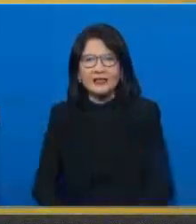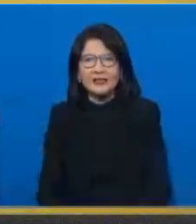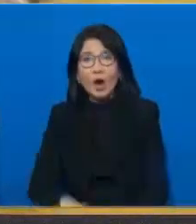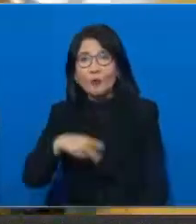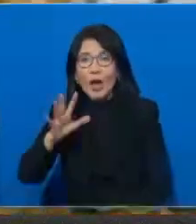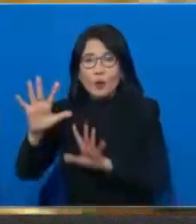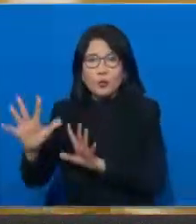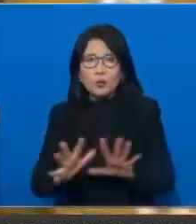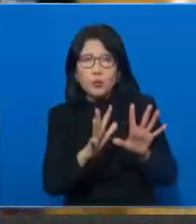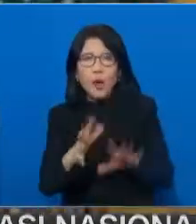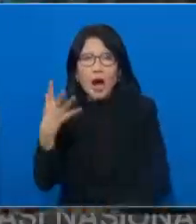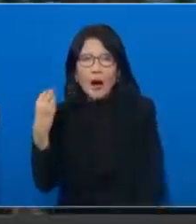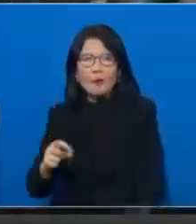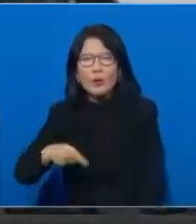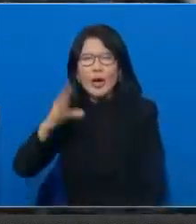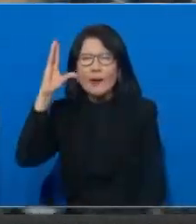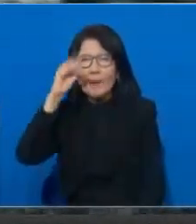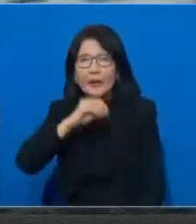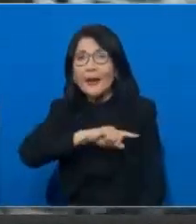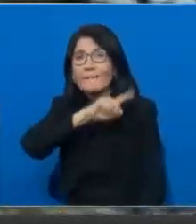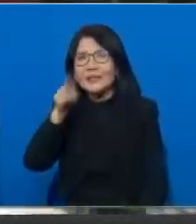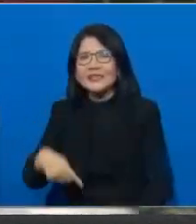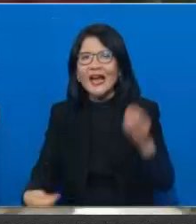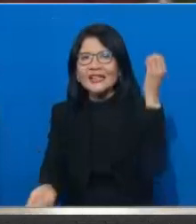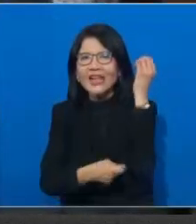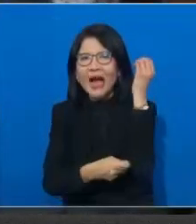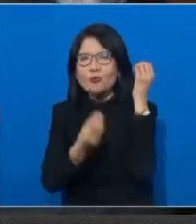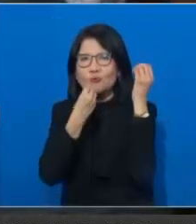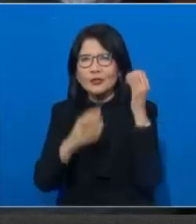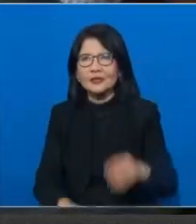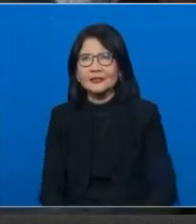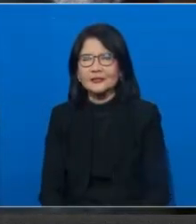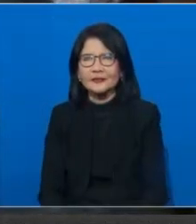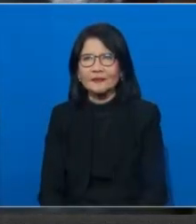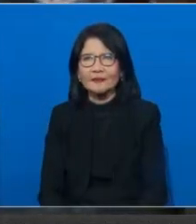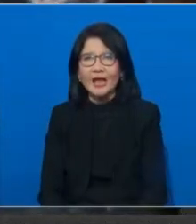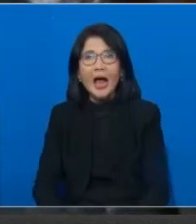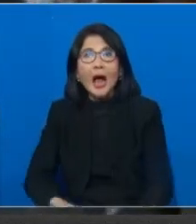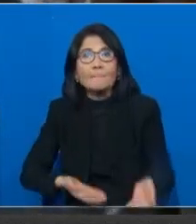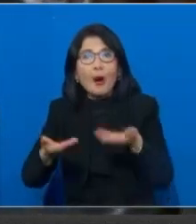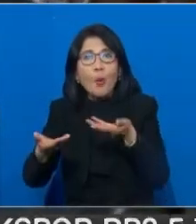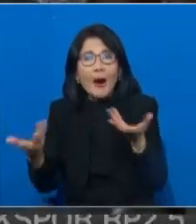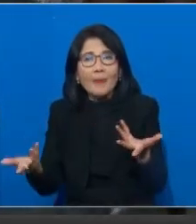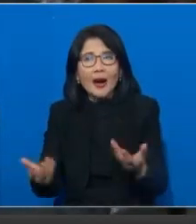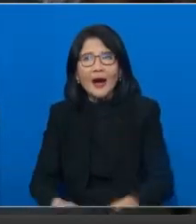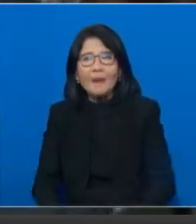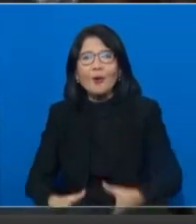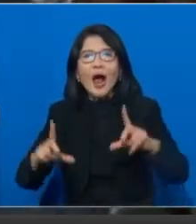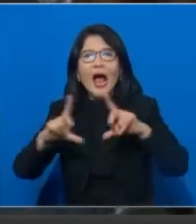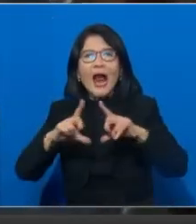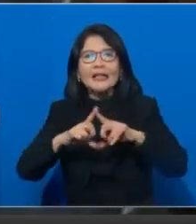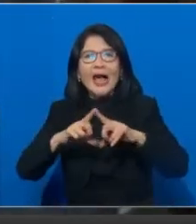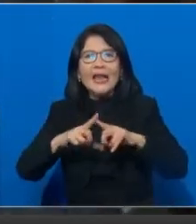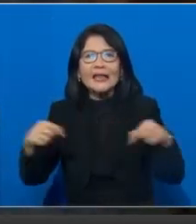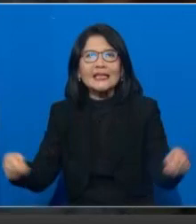keliling kampung dari tengah malam hingga menjelang sahur. Bawanya ada alat-alat perabotan